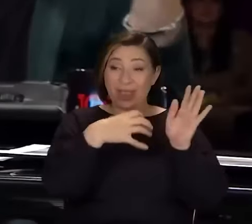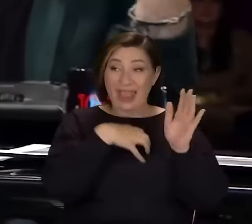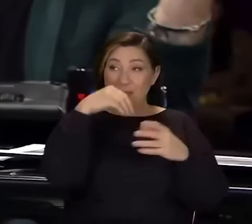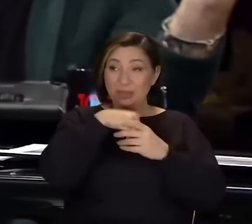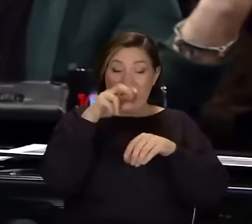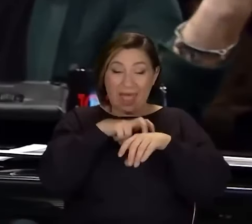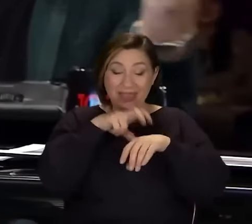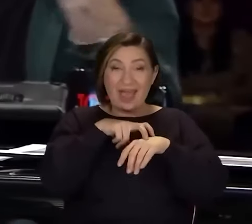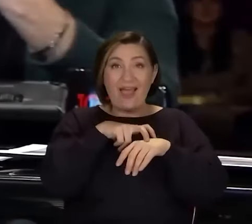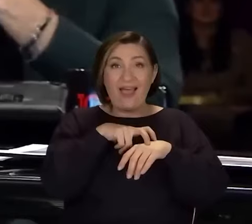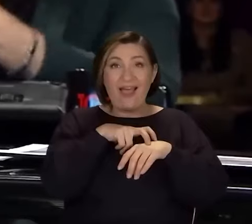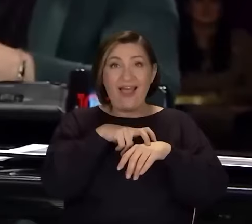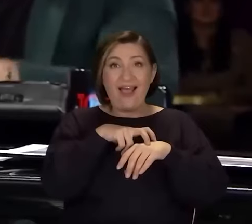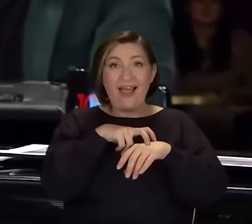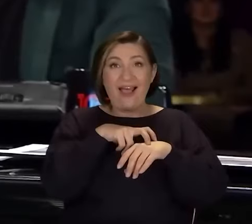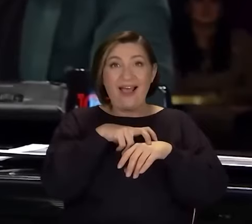bir hatıra